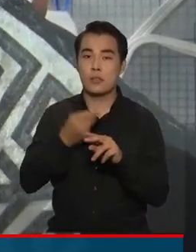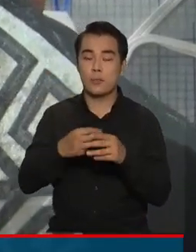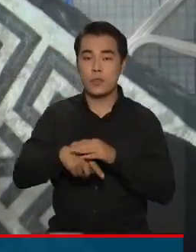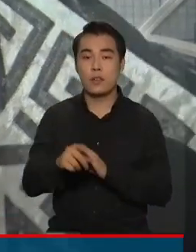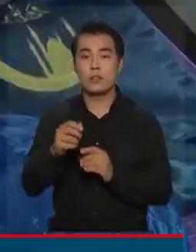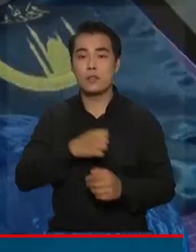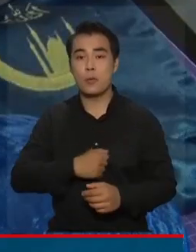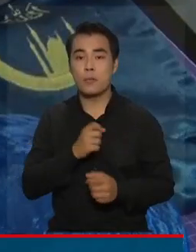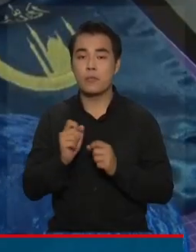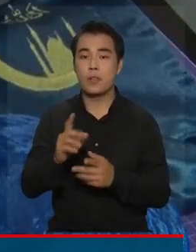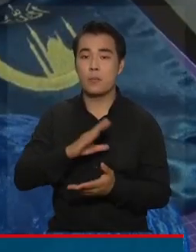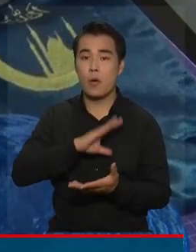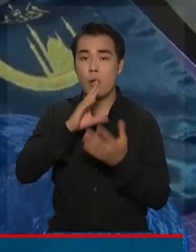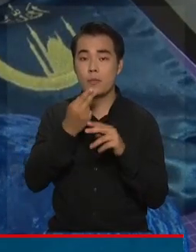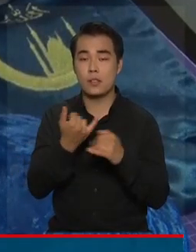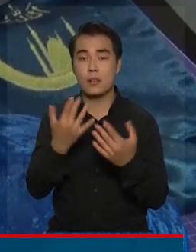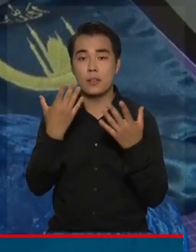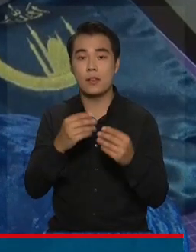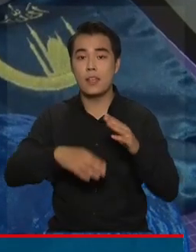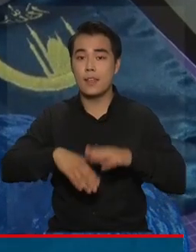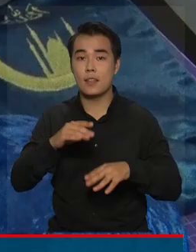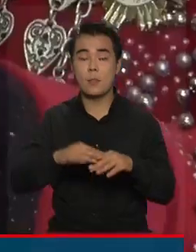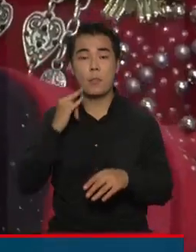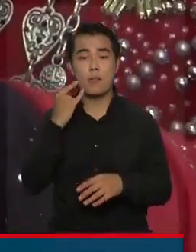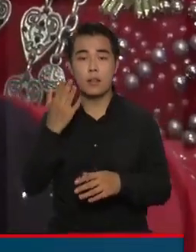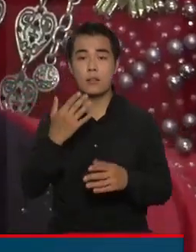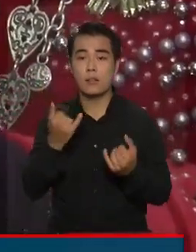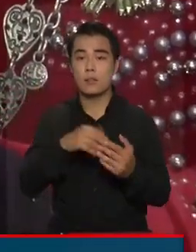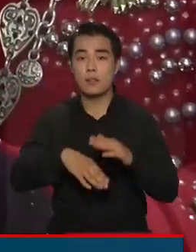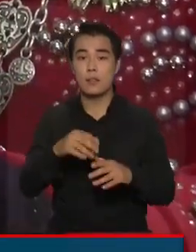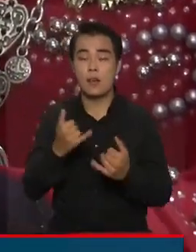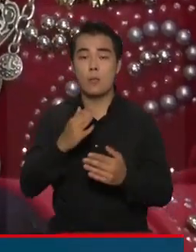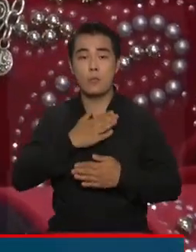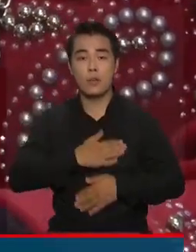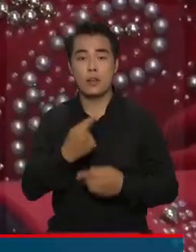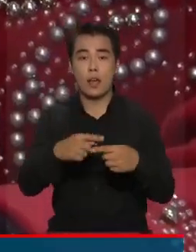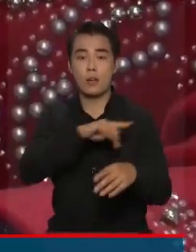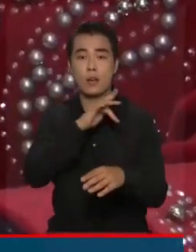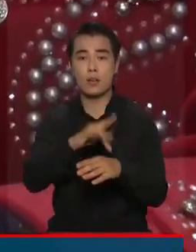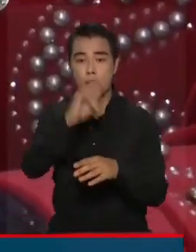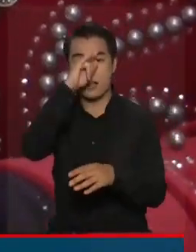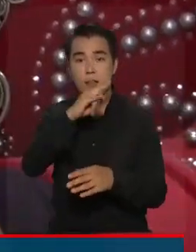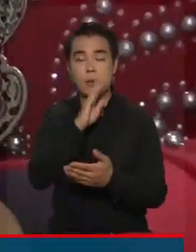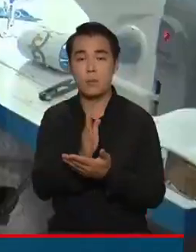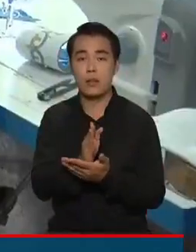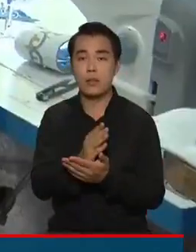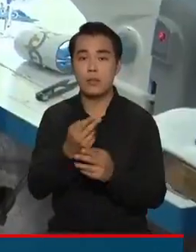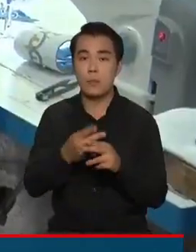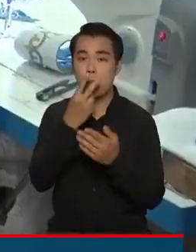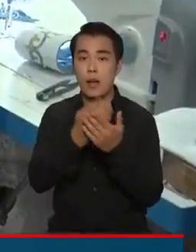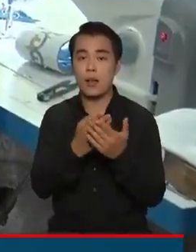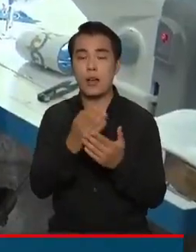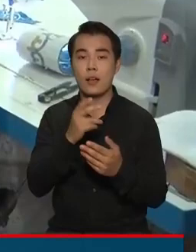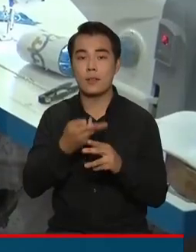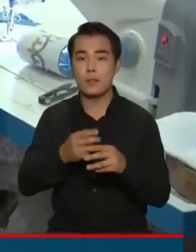оберег. Сегодня изделия павлодарских рукодельниц создают уют в домах разных городов Казахстана. Колоритные творения как